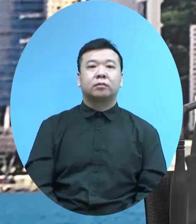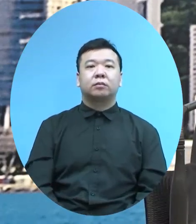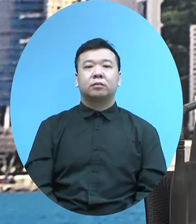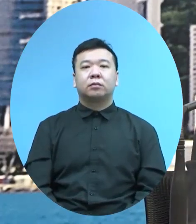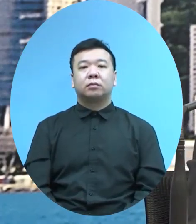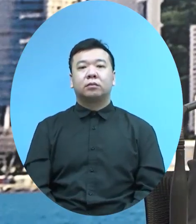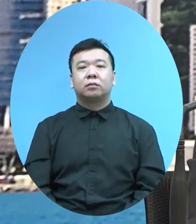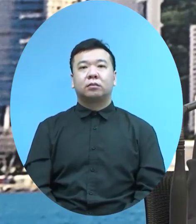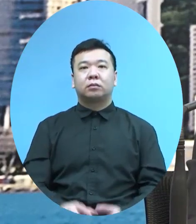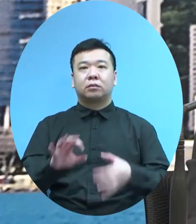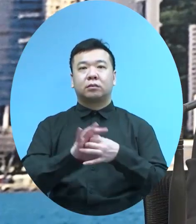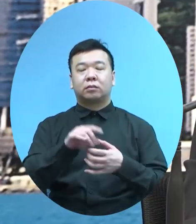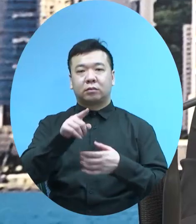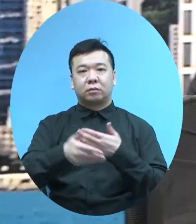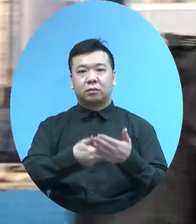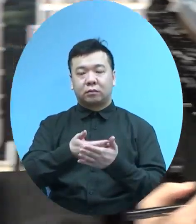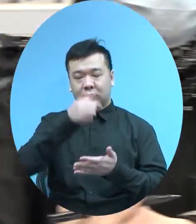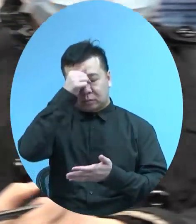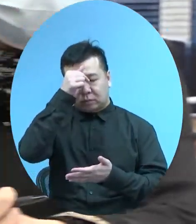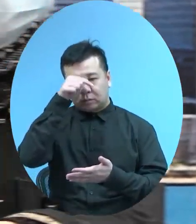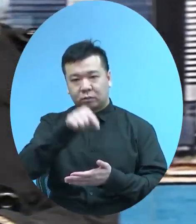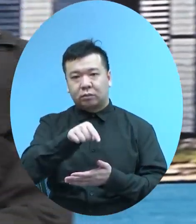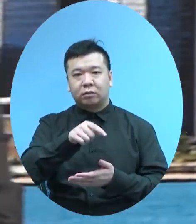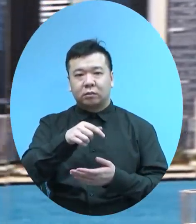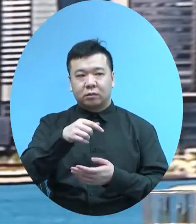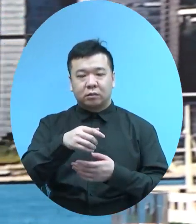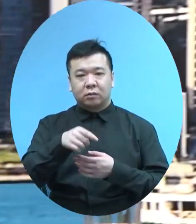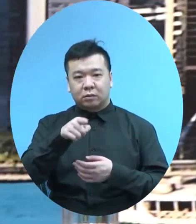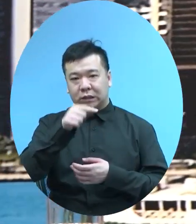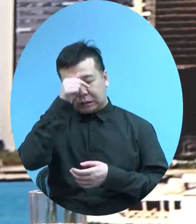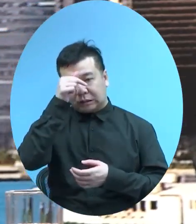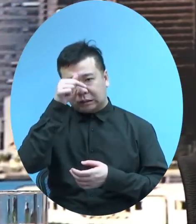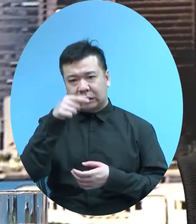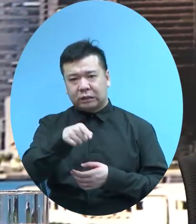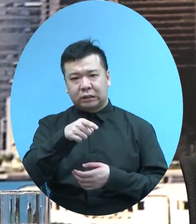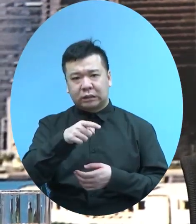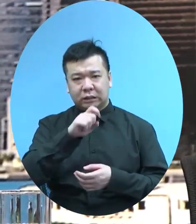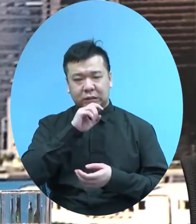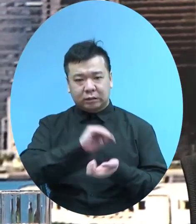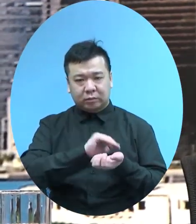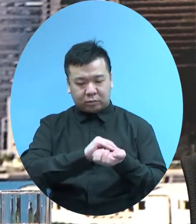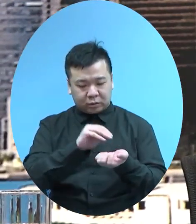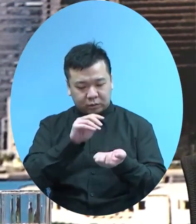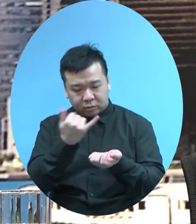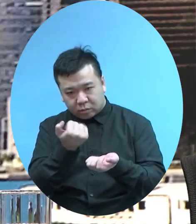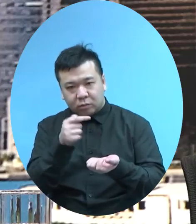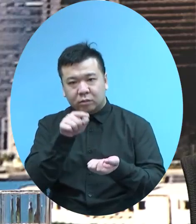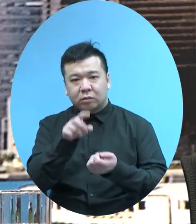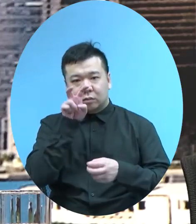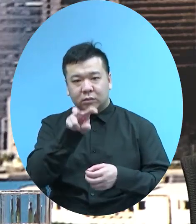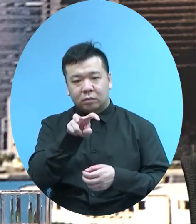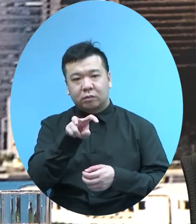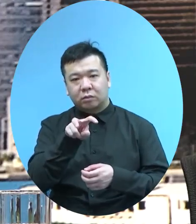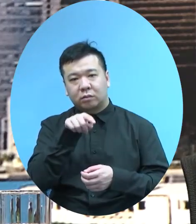咁關於覆診嘅病人啦，其實我哋覆診嗰陣時咧，其實醫生咧係一個臨床即係斷症，首先就睇翻